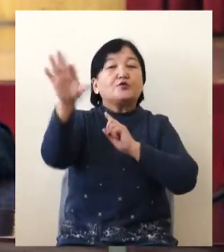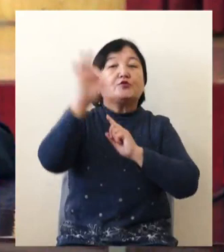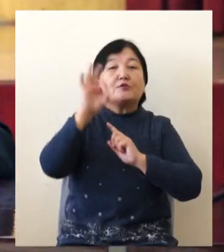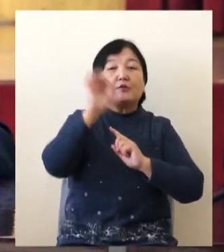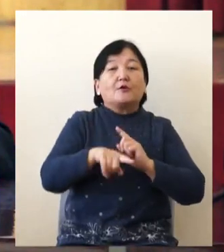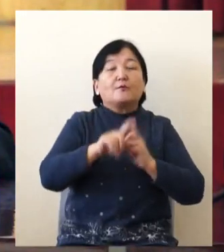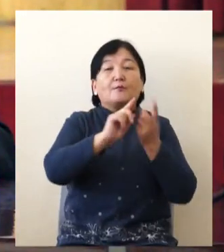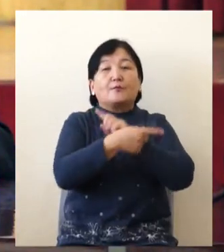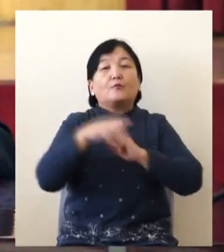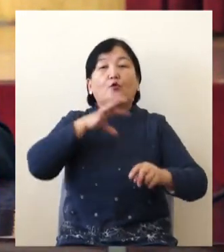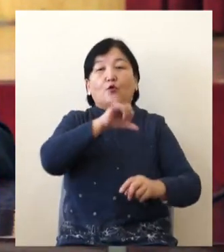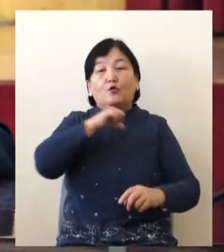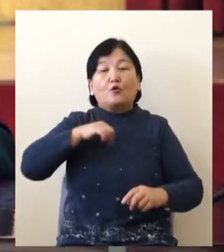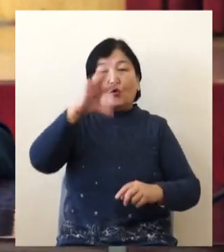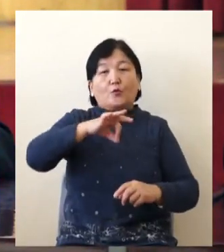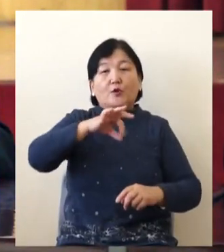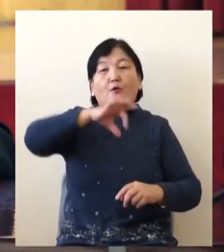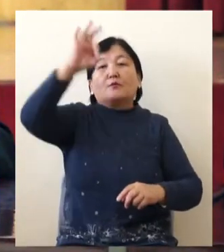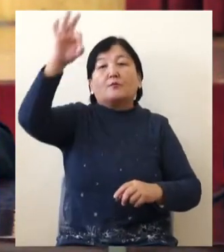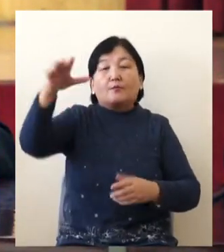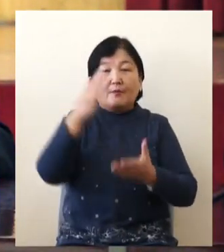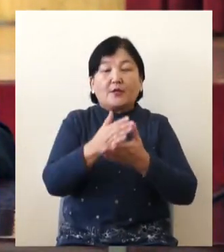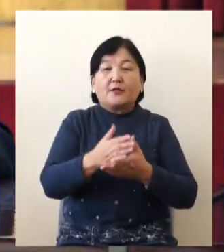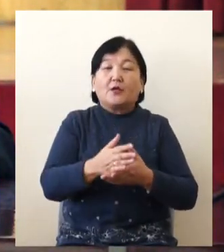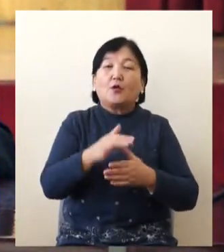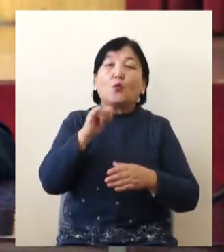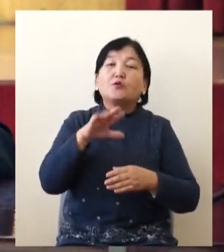Тийм учраас хүмүүс улс төрийн намд орохын төлөө яхаас буцахгүй бол.